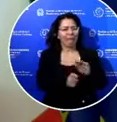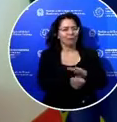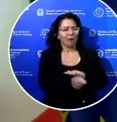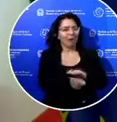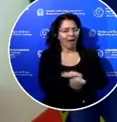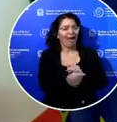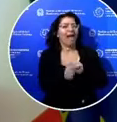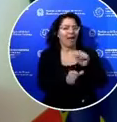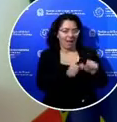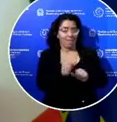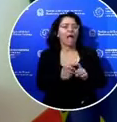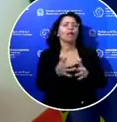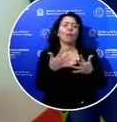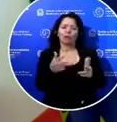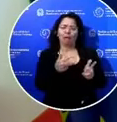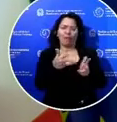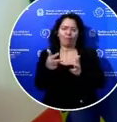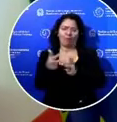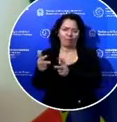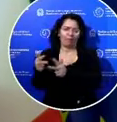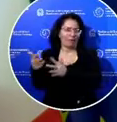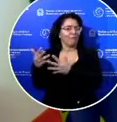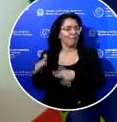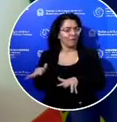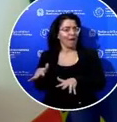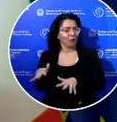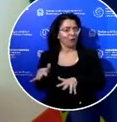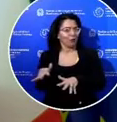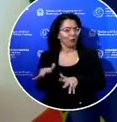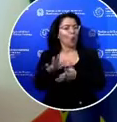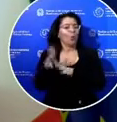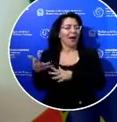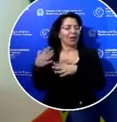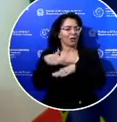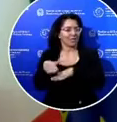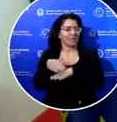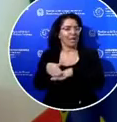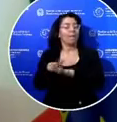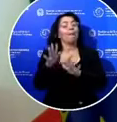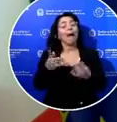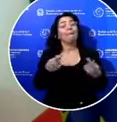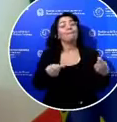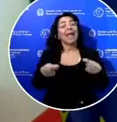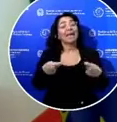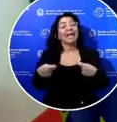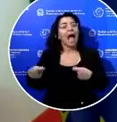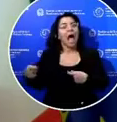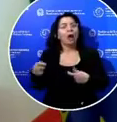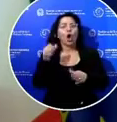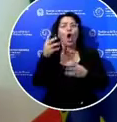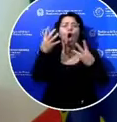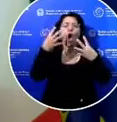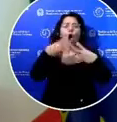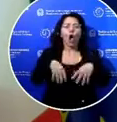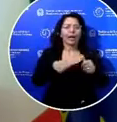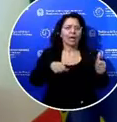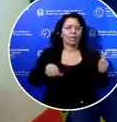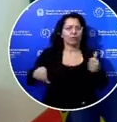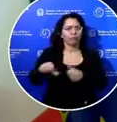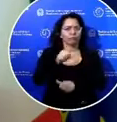di delivery sono state organizzate, ma sicuramente il mercato si è diversamente organizzato, si è ricorsi